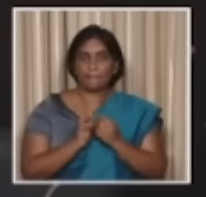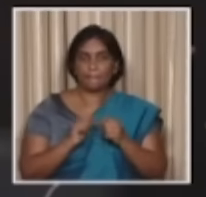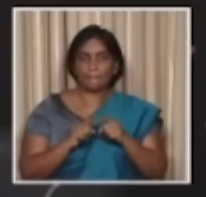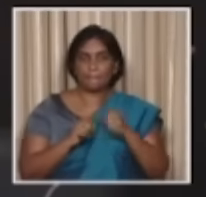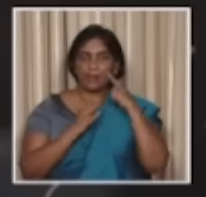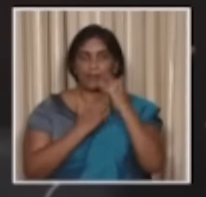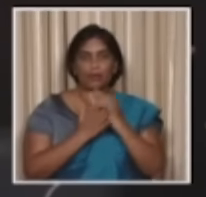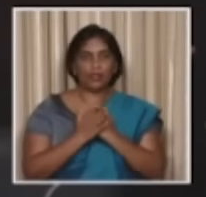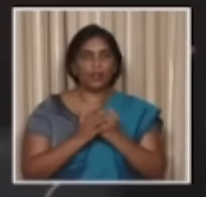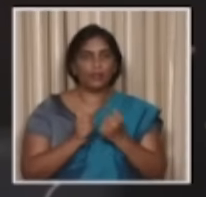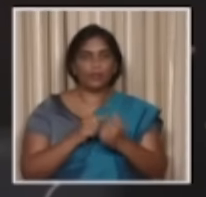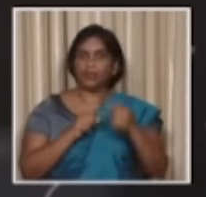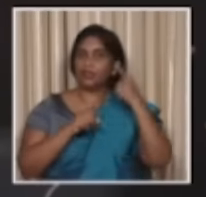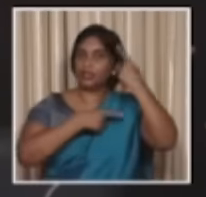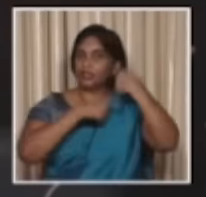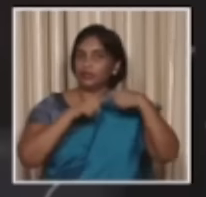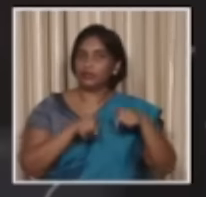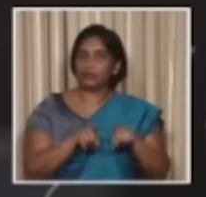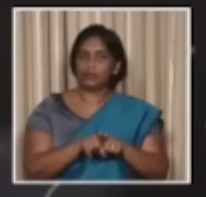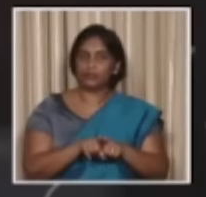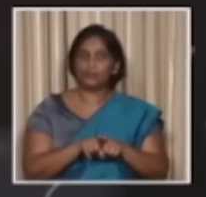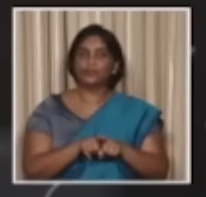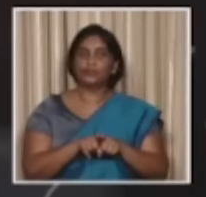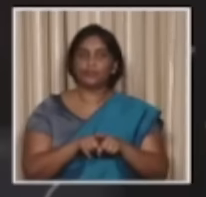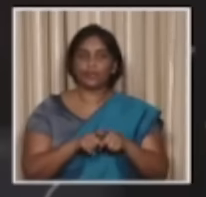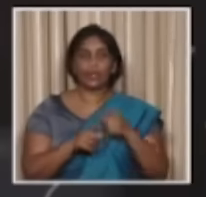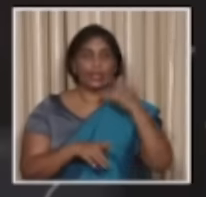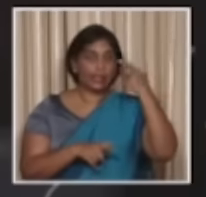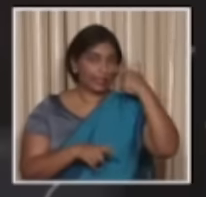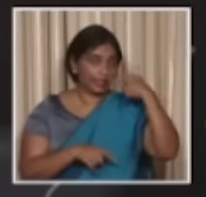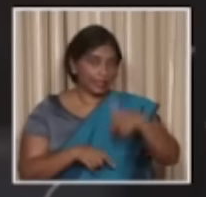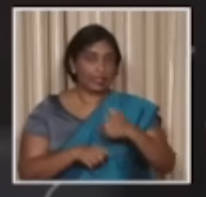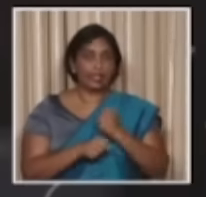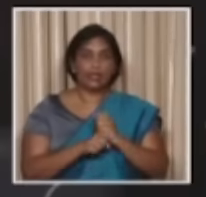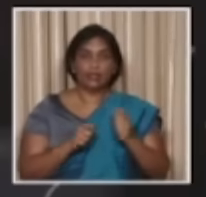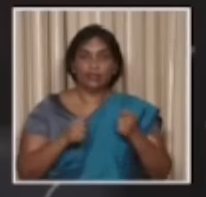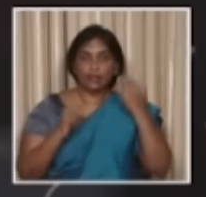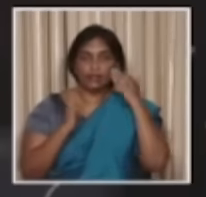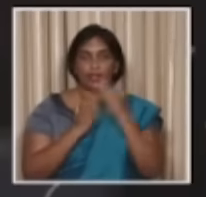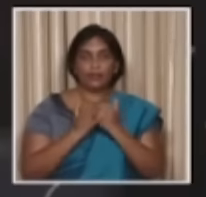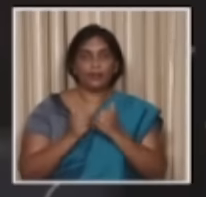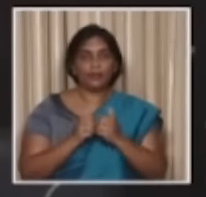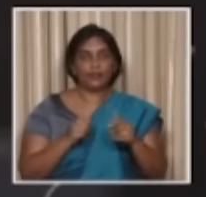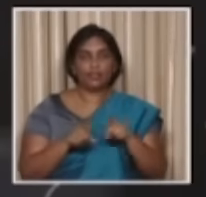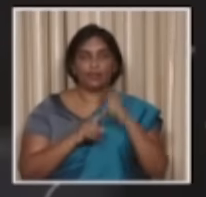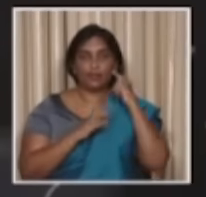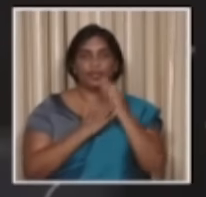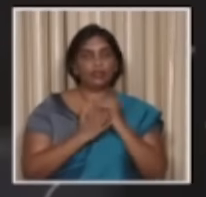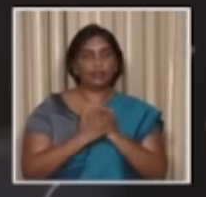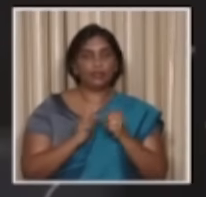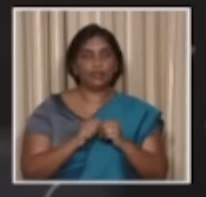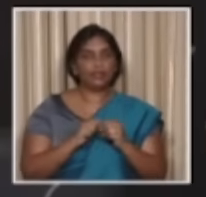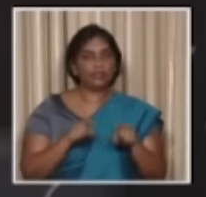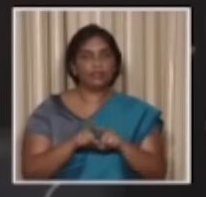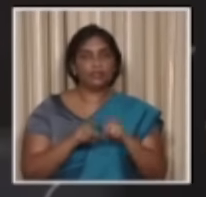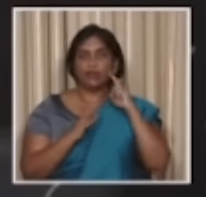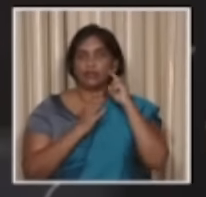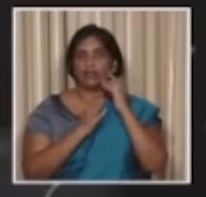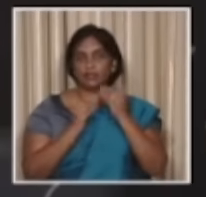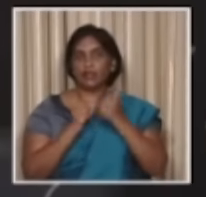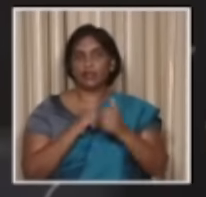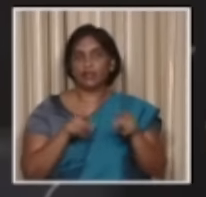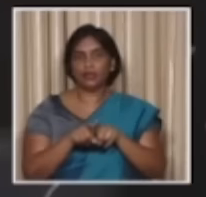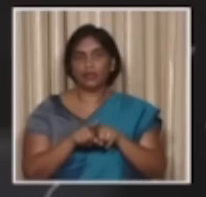පොහොර එහෙම නැත්නම් තෙල් ගෑස් මේ හැම දෙයක්ම වෙනත් ආනයන මේ සියලු දේවල් මේ